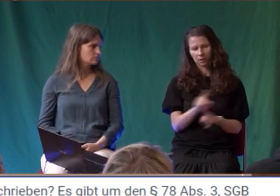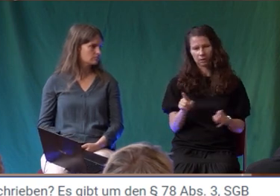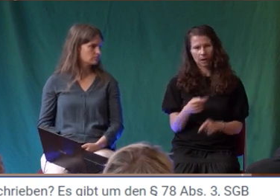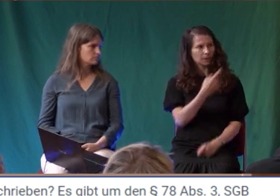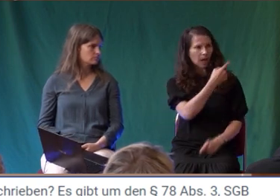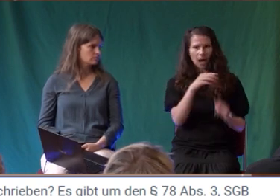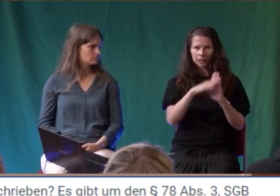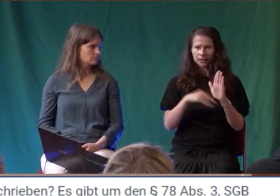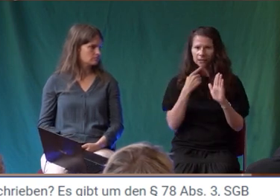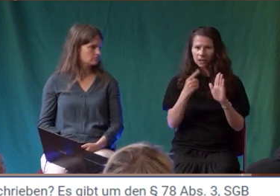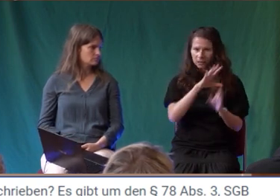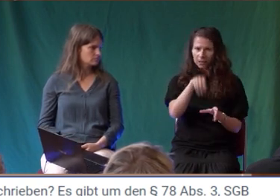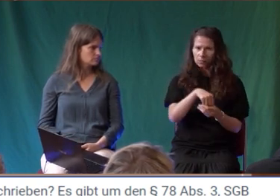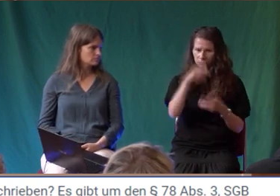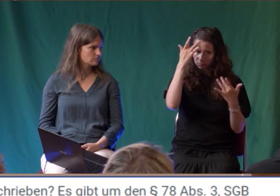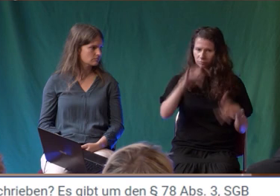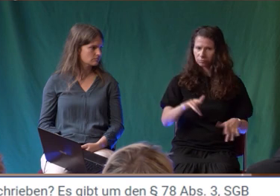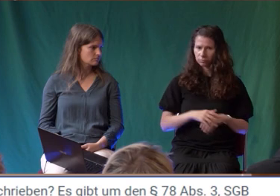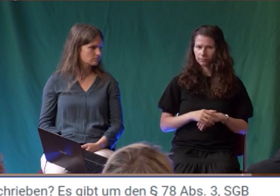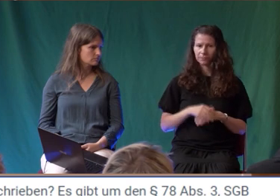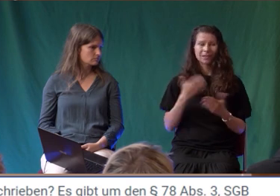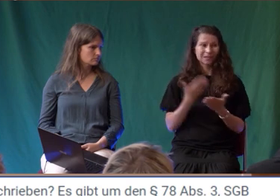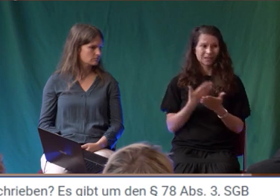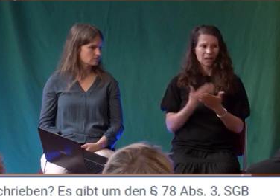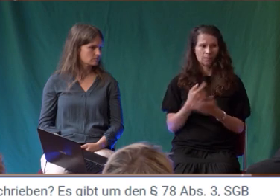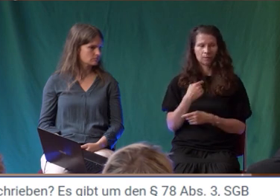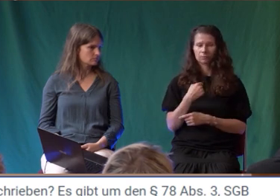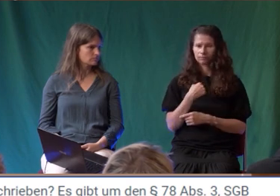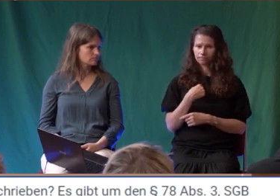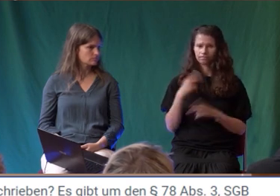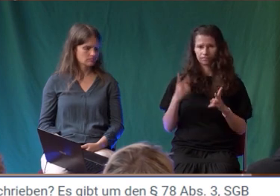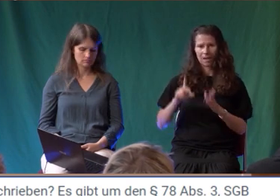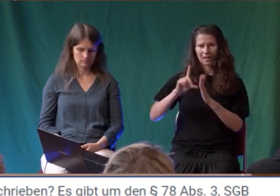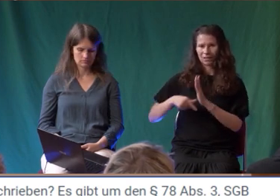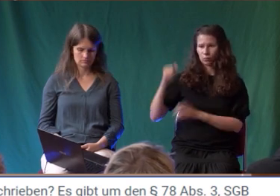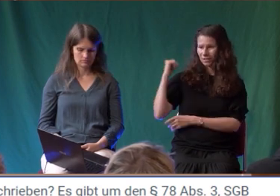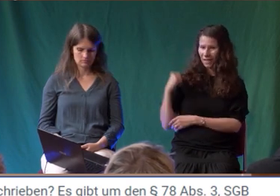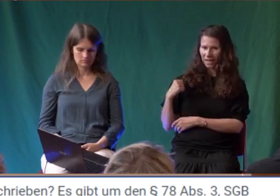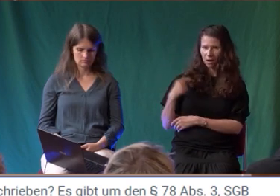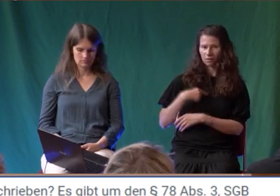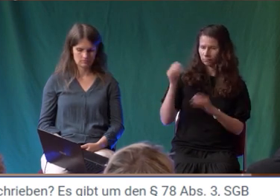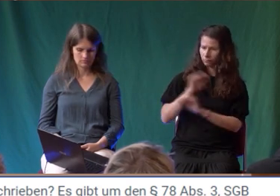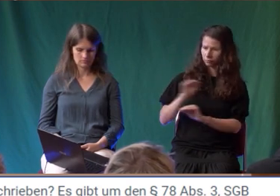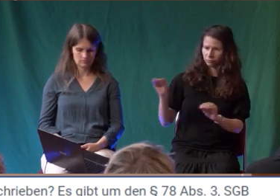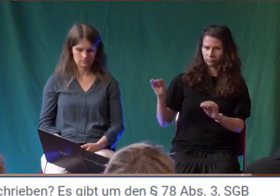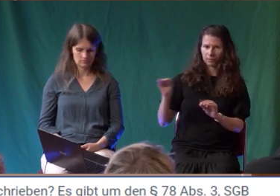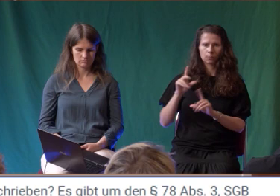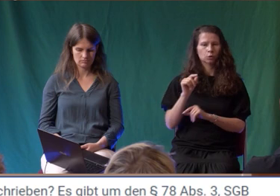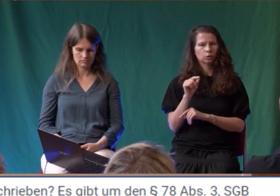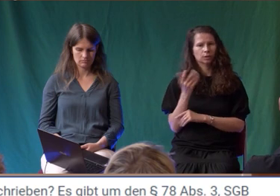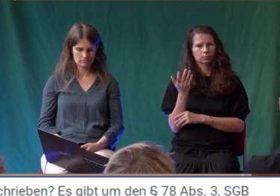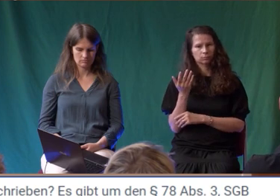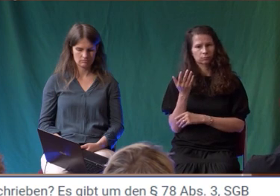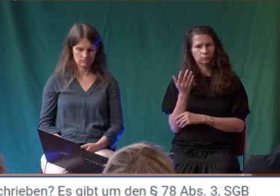nicht und das ist mein Appell an gerade Leistungsträger also diejenigen die das